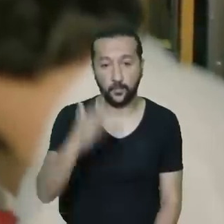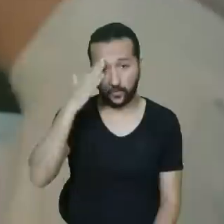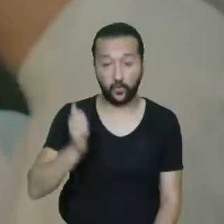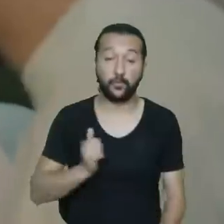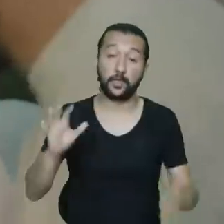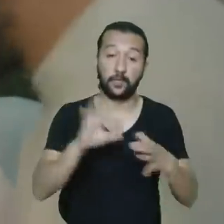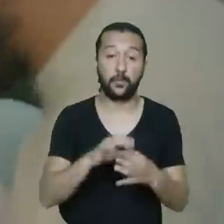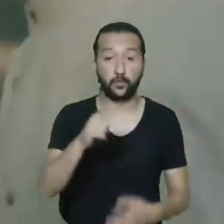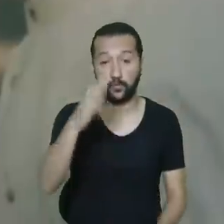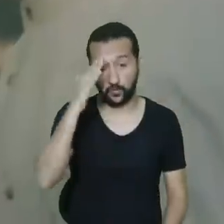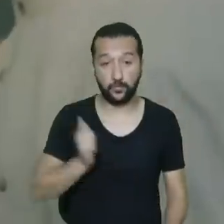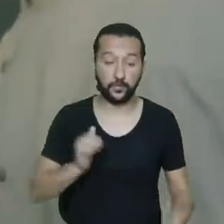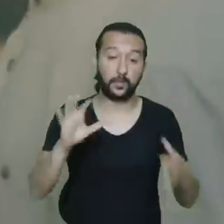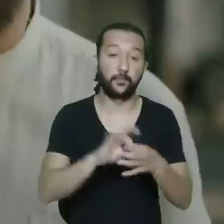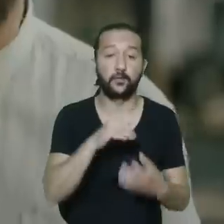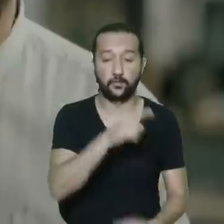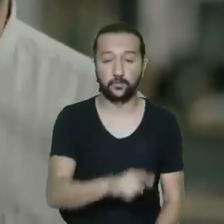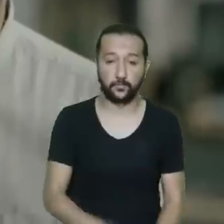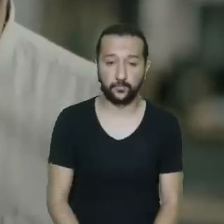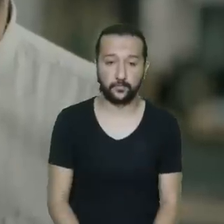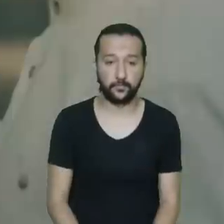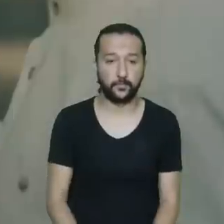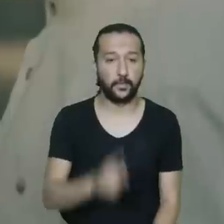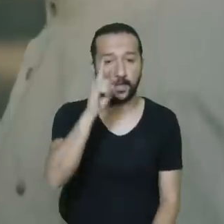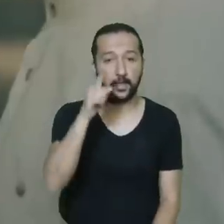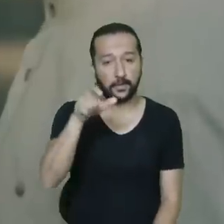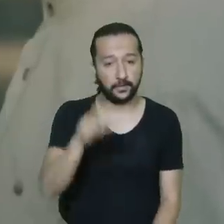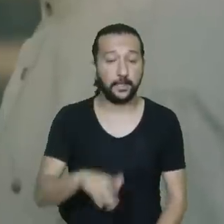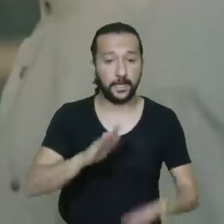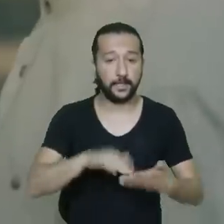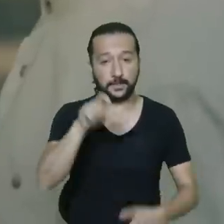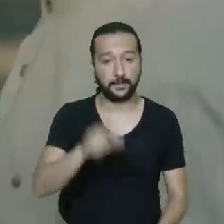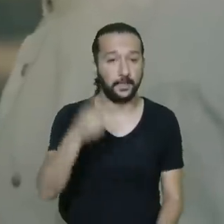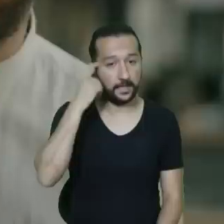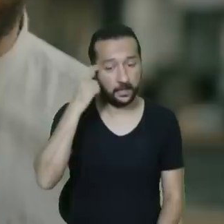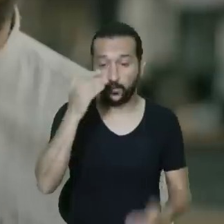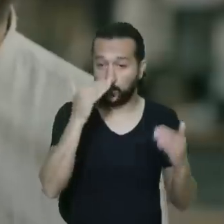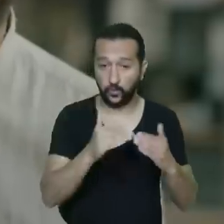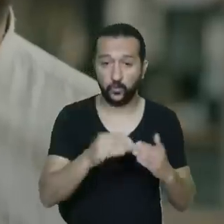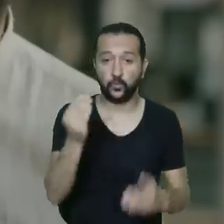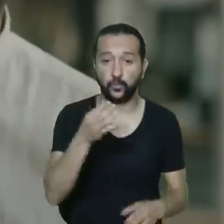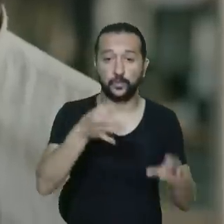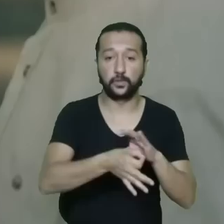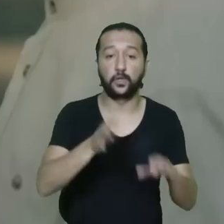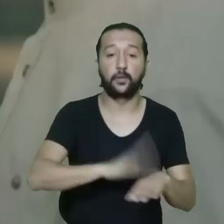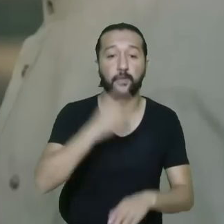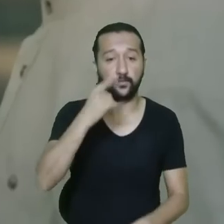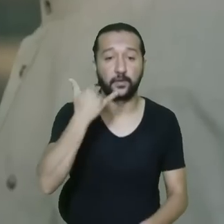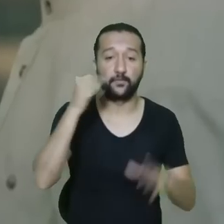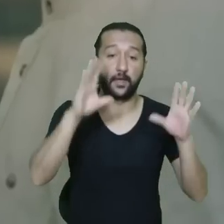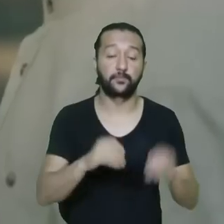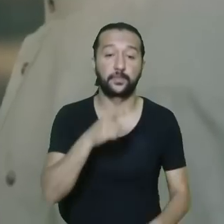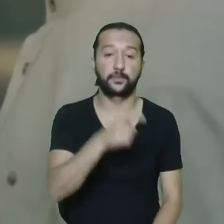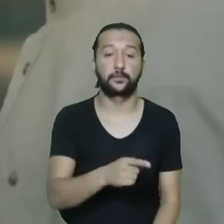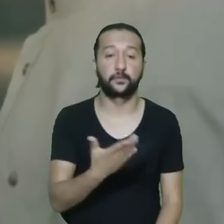Komutanı bağlıyor. Komutanı bağlıyor. Allah'tan bir takım arkadaşlarımızın aklını uyup da küçük jeton atmadık. Vallahi telefon